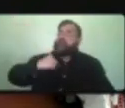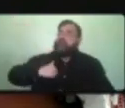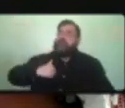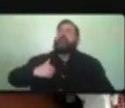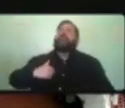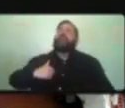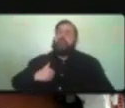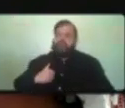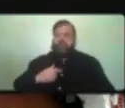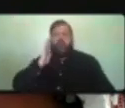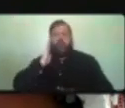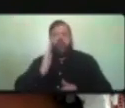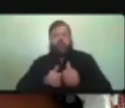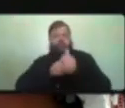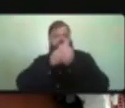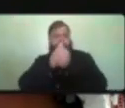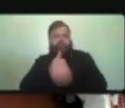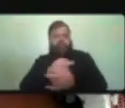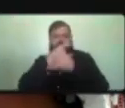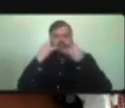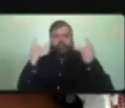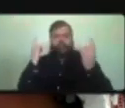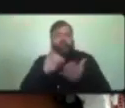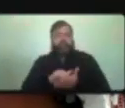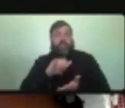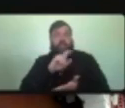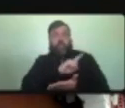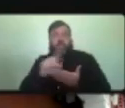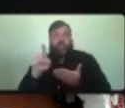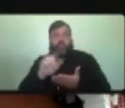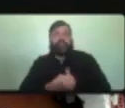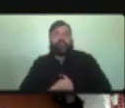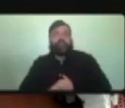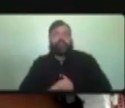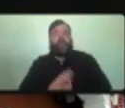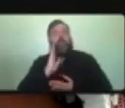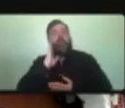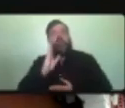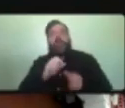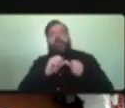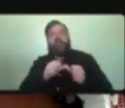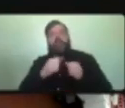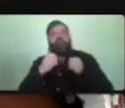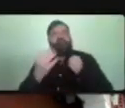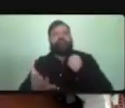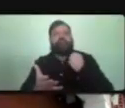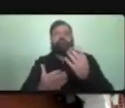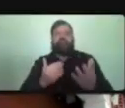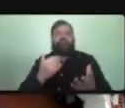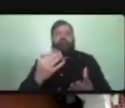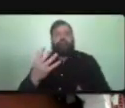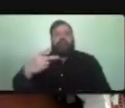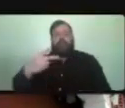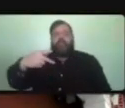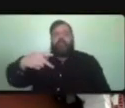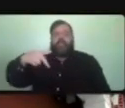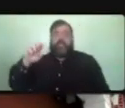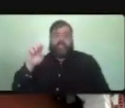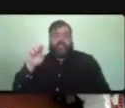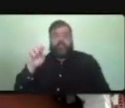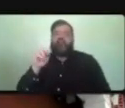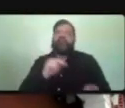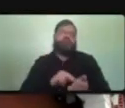barakoa kulingana na takwimu za CDC, basi tutaomba watu wavae barakoa. Tutaendelea